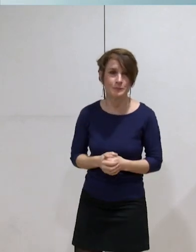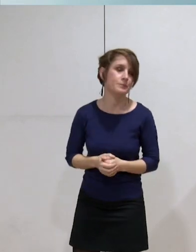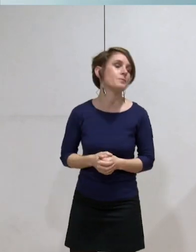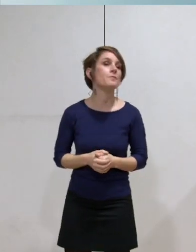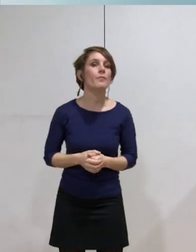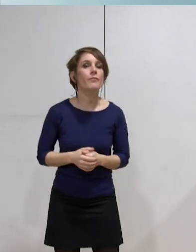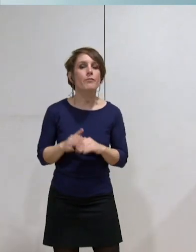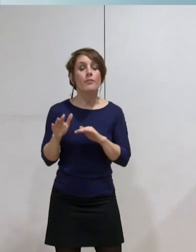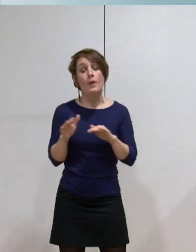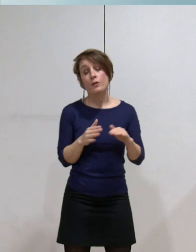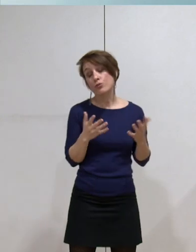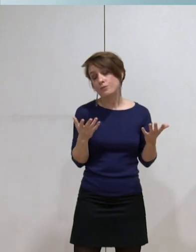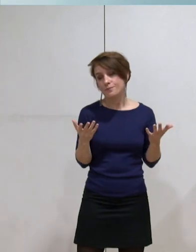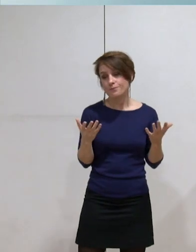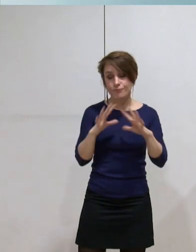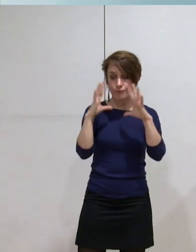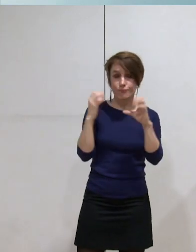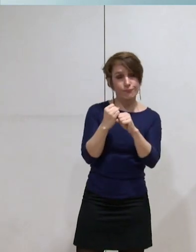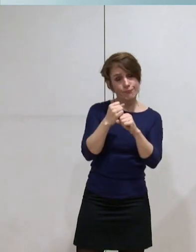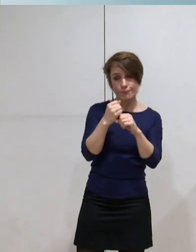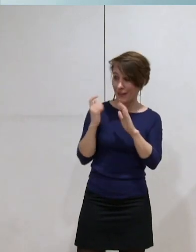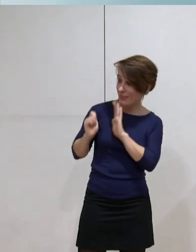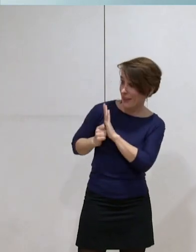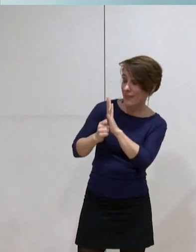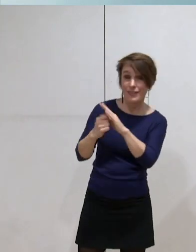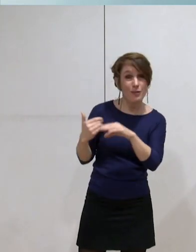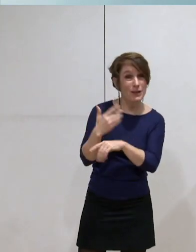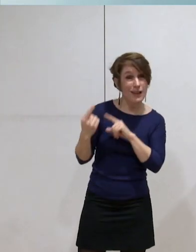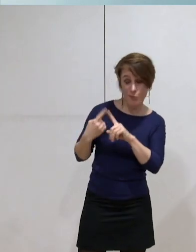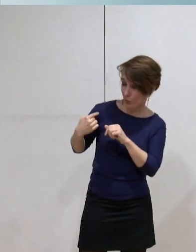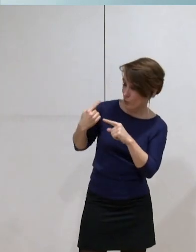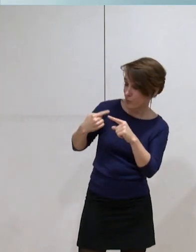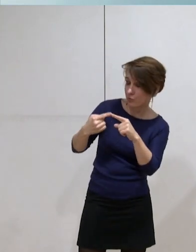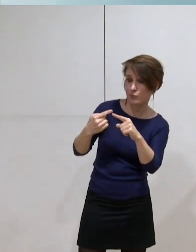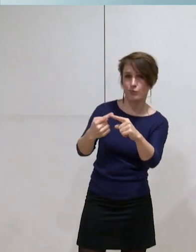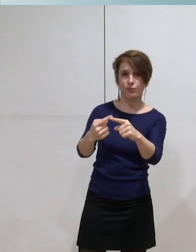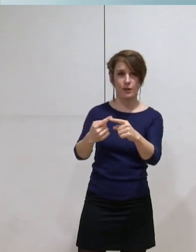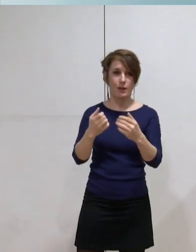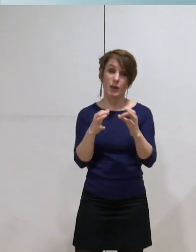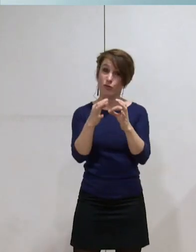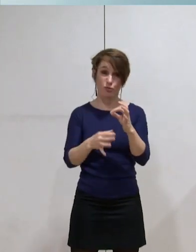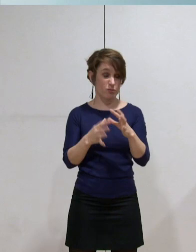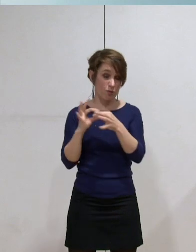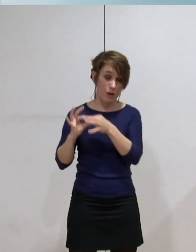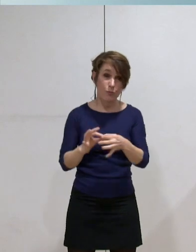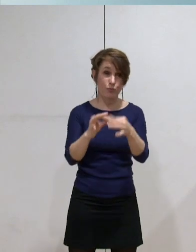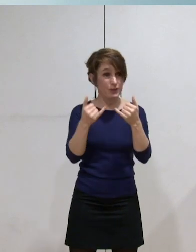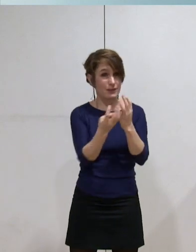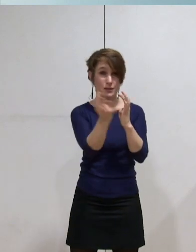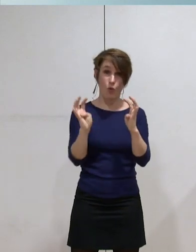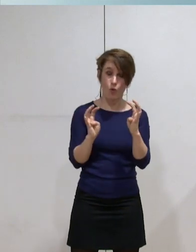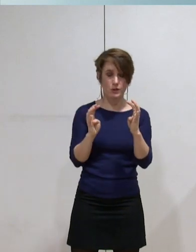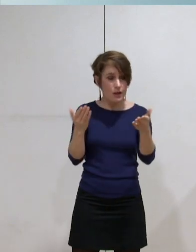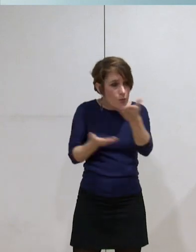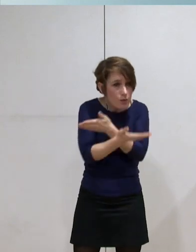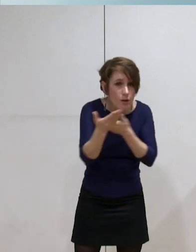je crois finalement cela nous conduit aux discussions que nous avons dans ce conseil sur la construction de l'avenir sur le travail que